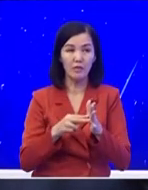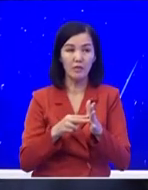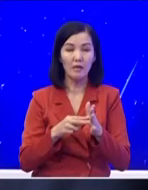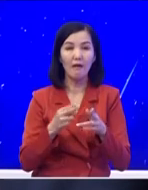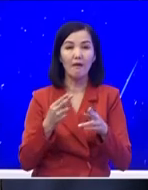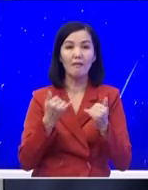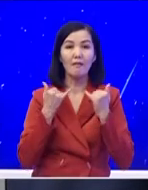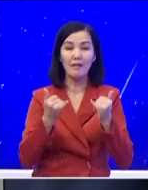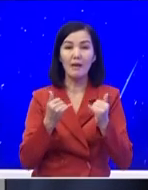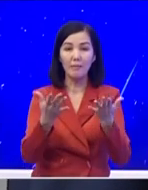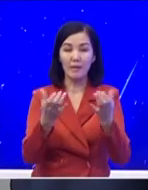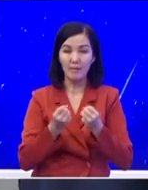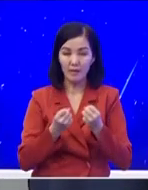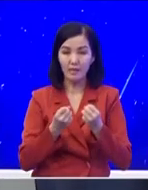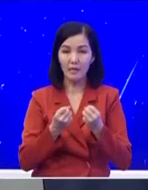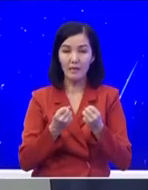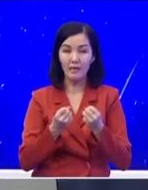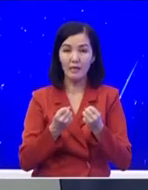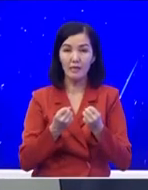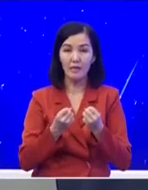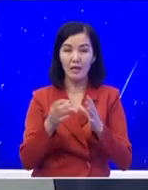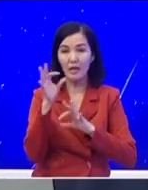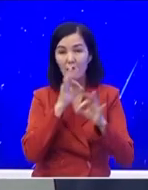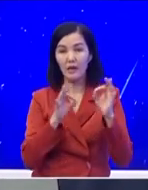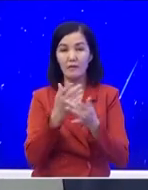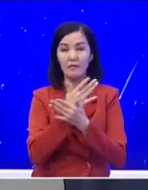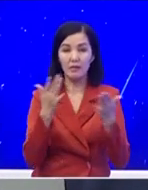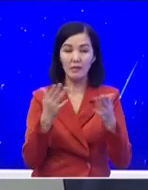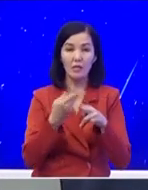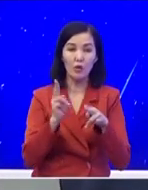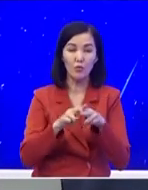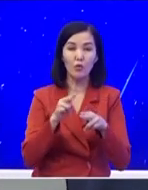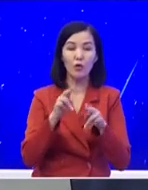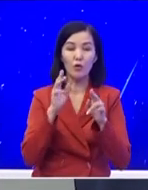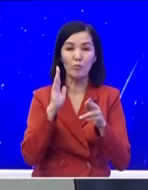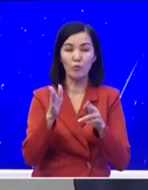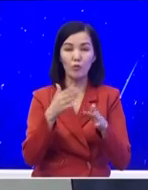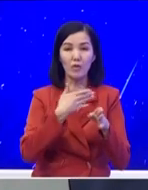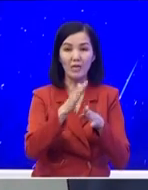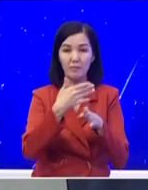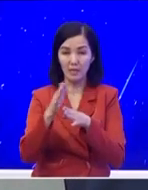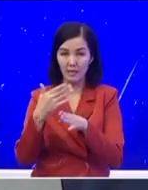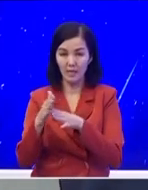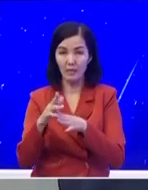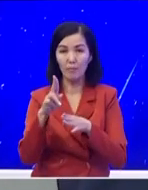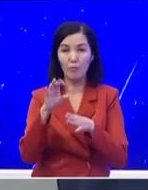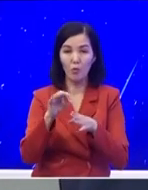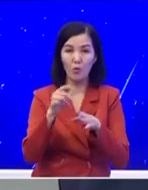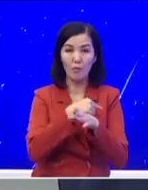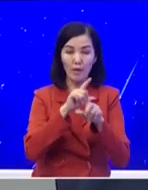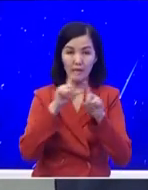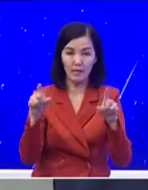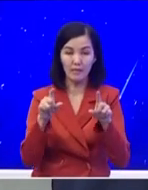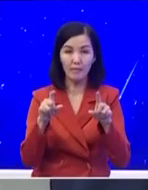для приобретения лекарственных средств, которые будут также распределены по больницам